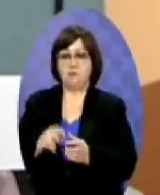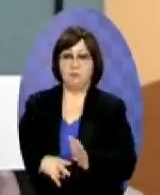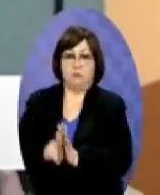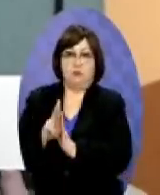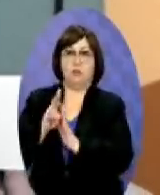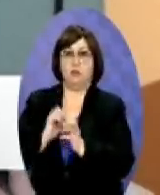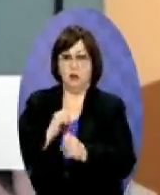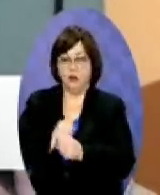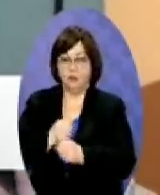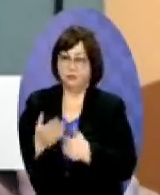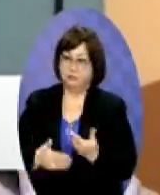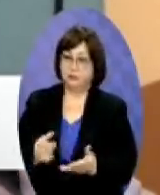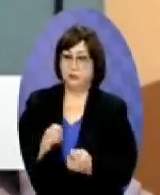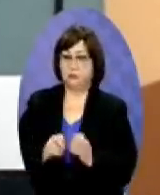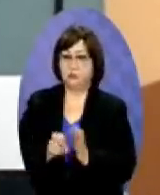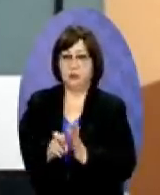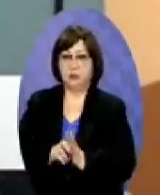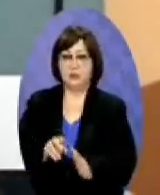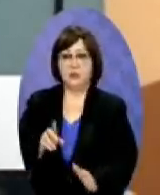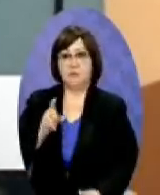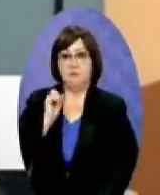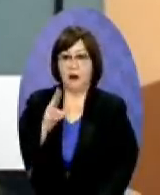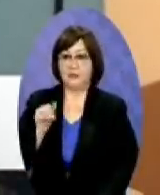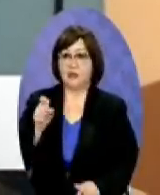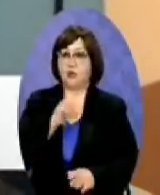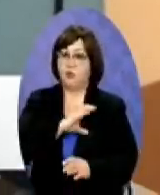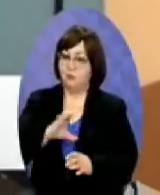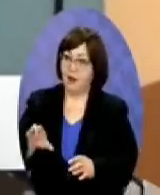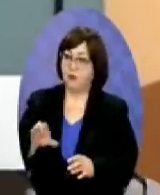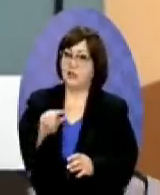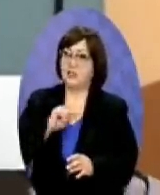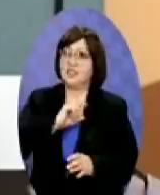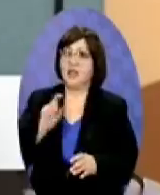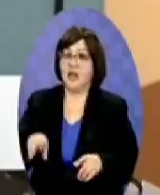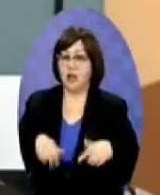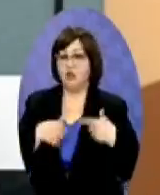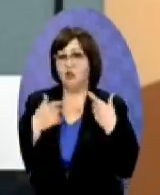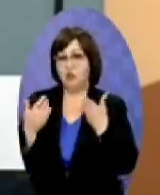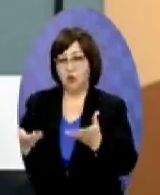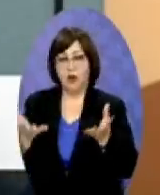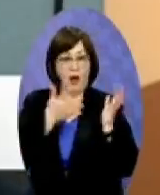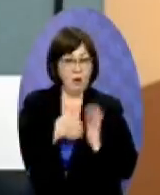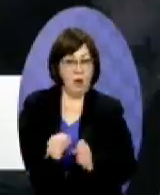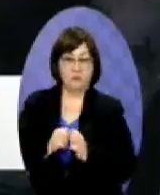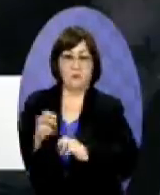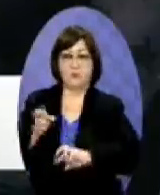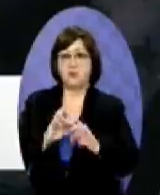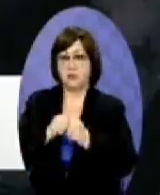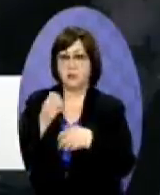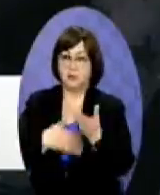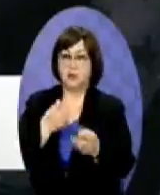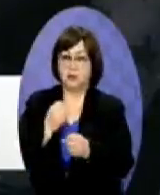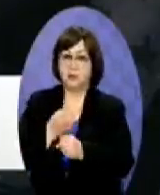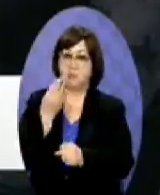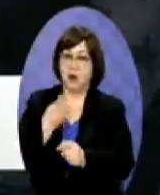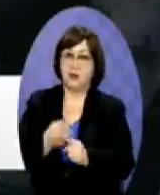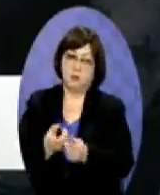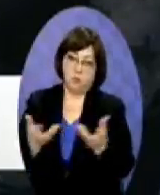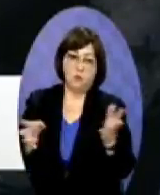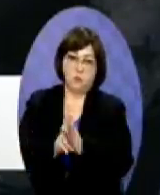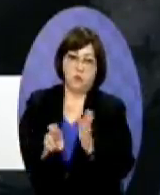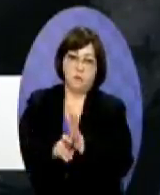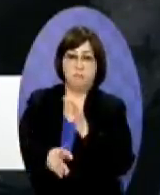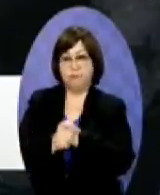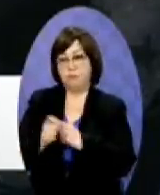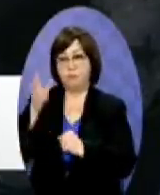том төхөөрөмж лизингээр урт хугацаараа олгох ийм одоо чиглэлээр бол ажлын байр одоо болох бүрэн одоо боломжтой. Мэргэжлийн боловсрол